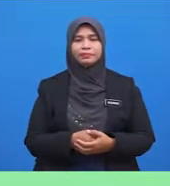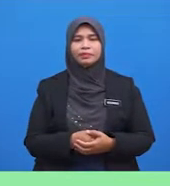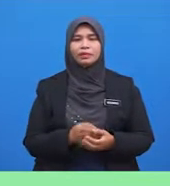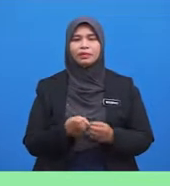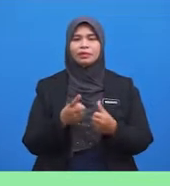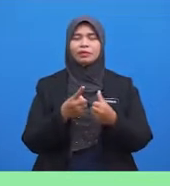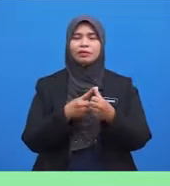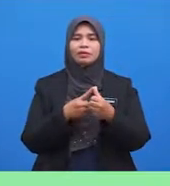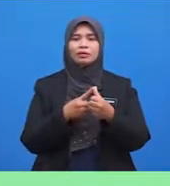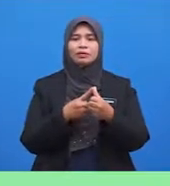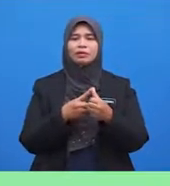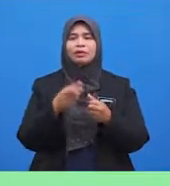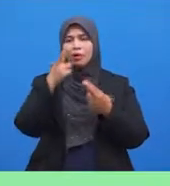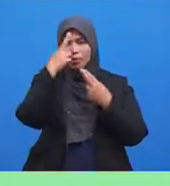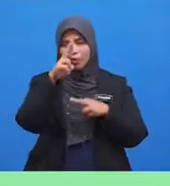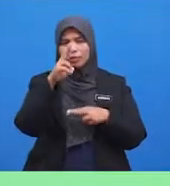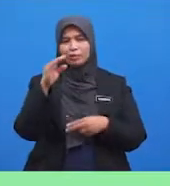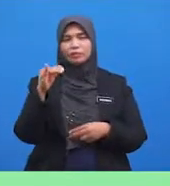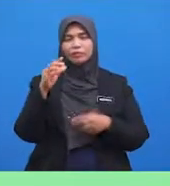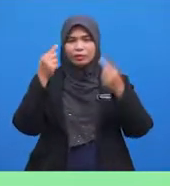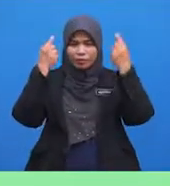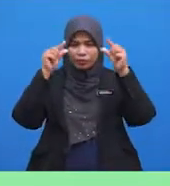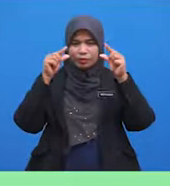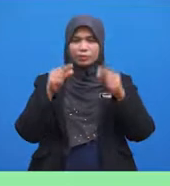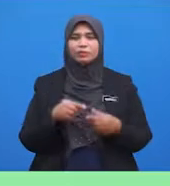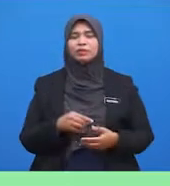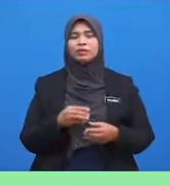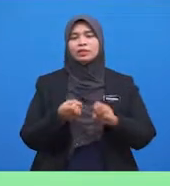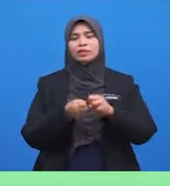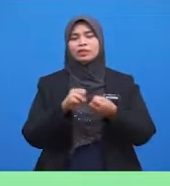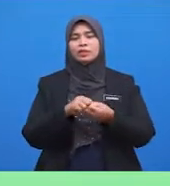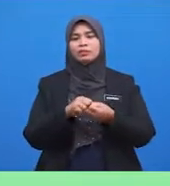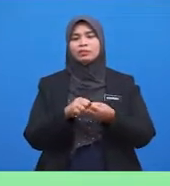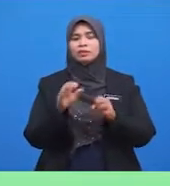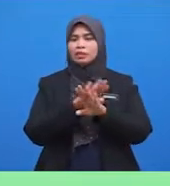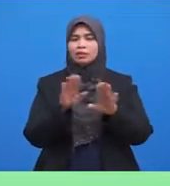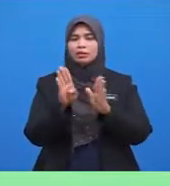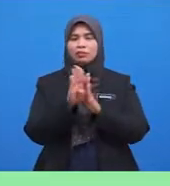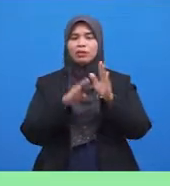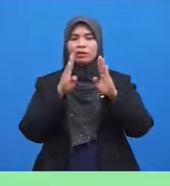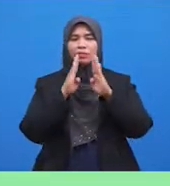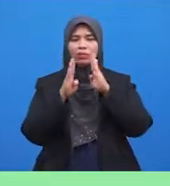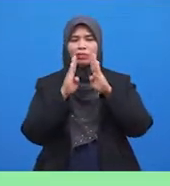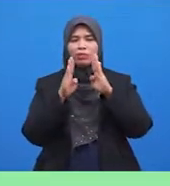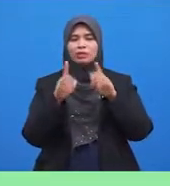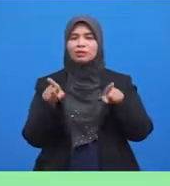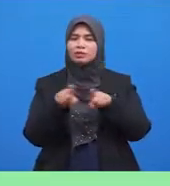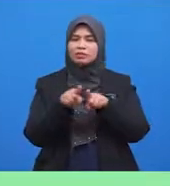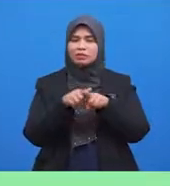Pertama, menghormati guru. Para sahabat tidak berbual-bual sesama